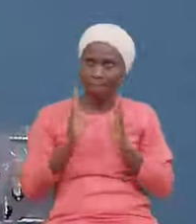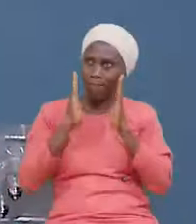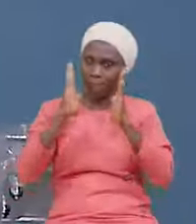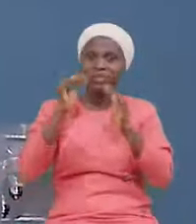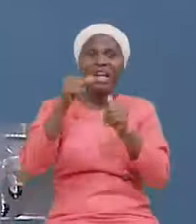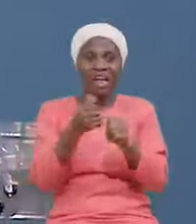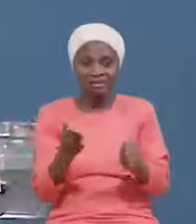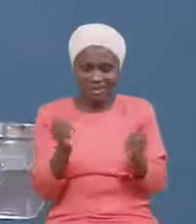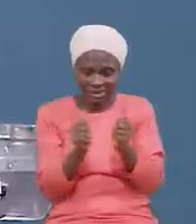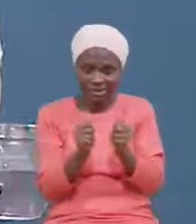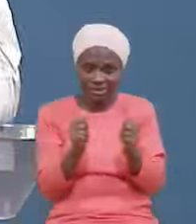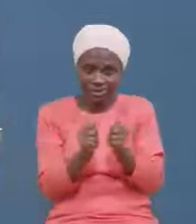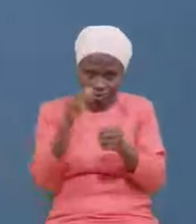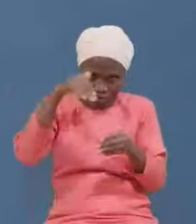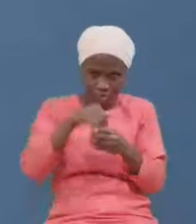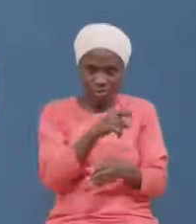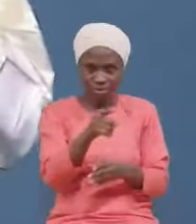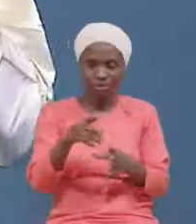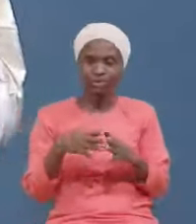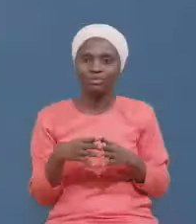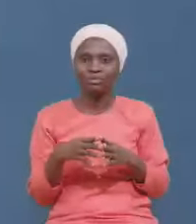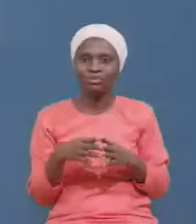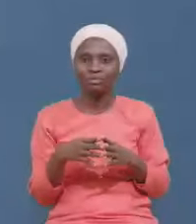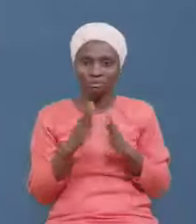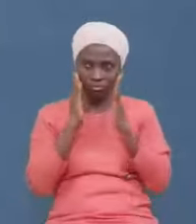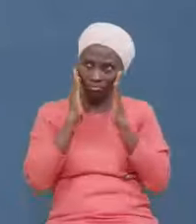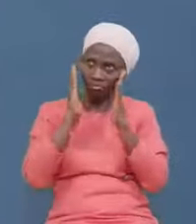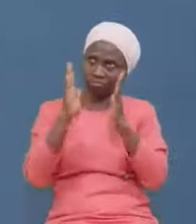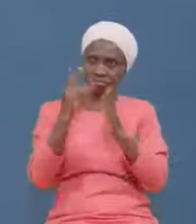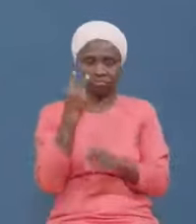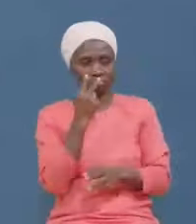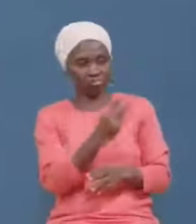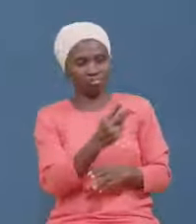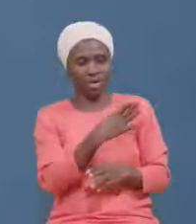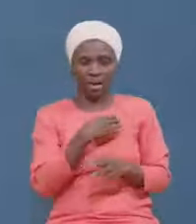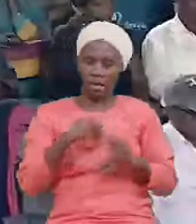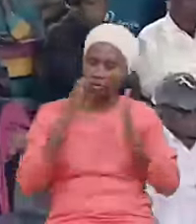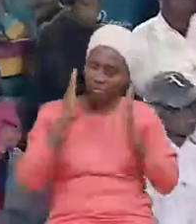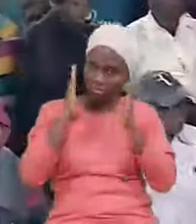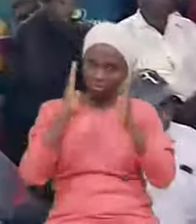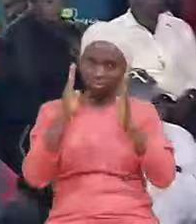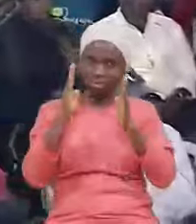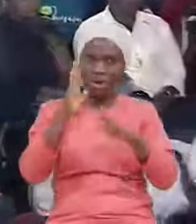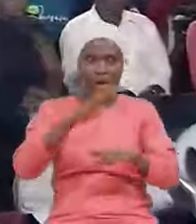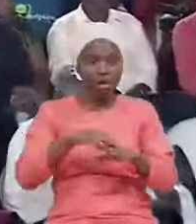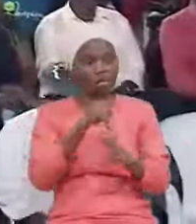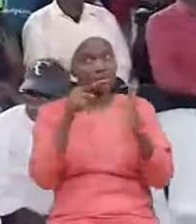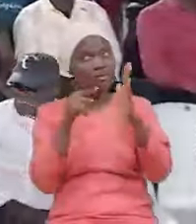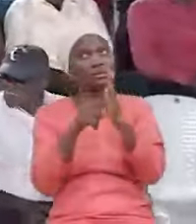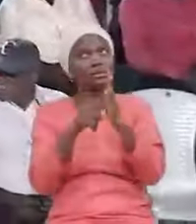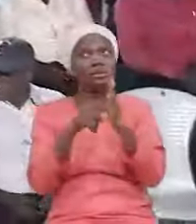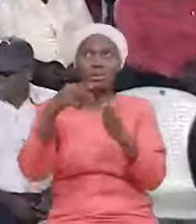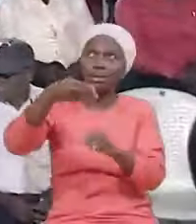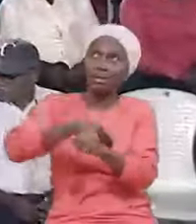everything within you. మీలో ఉన్న సమస్తమును. Behold and concentrate on this lamp of